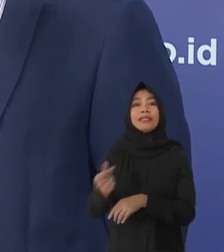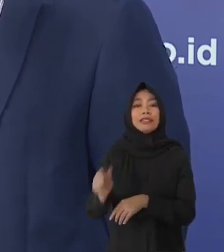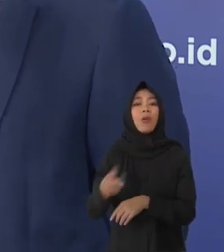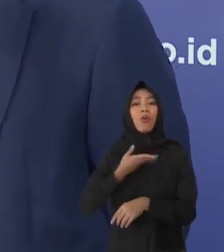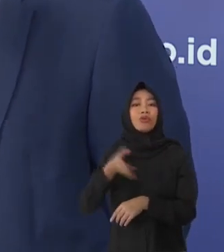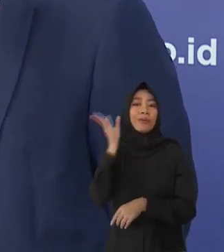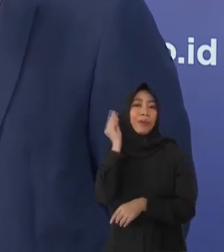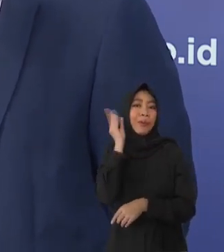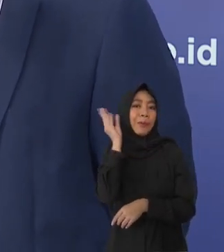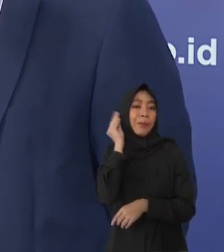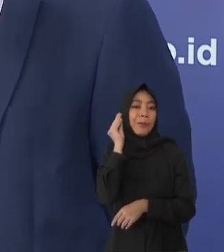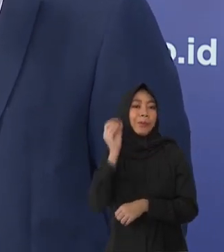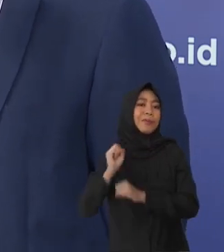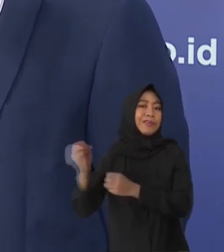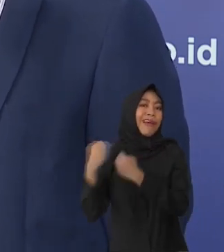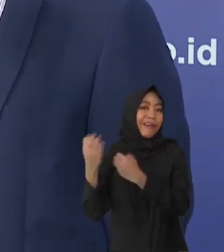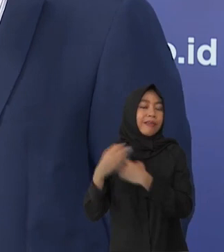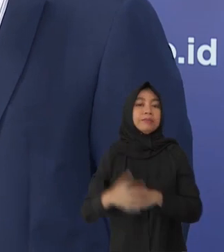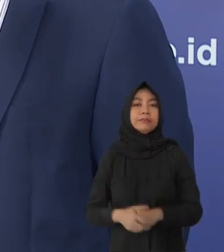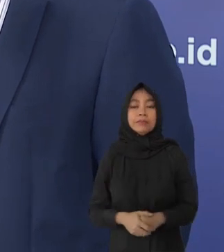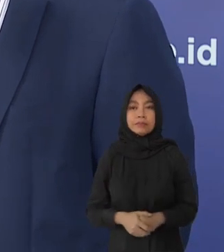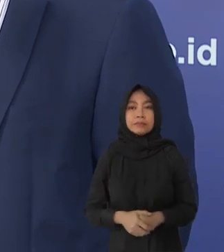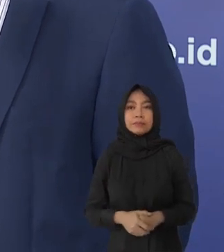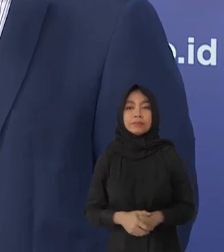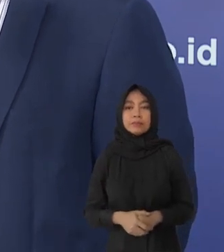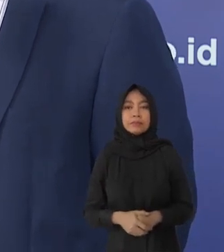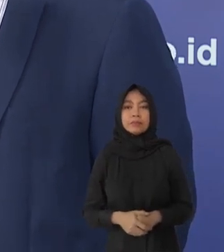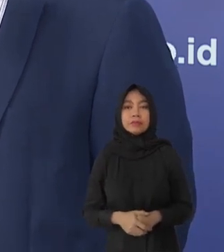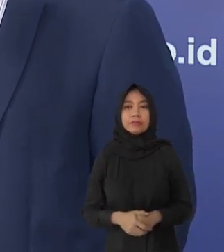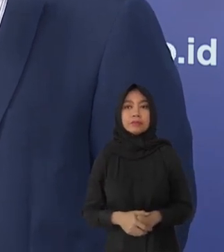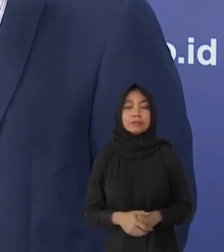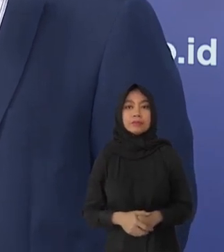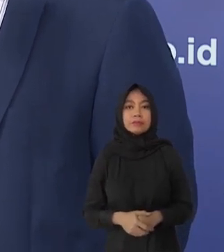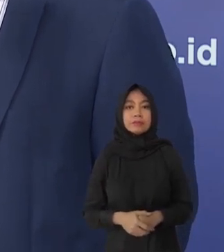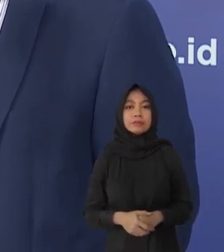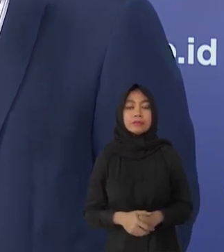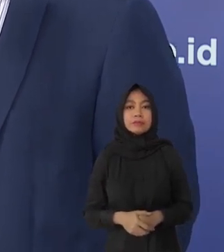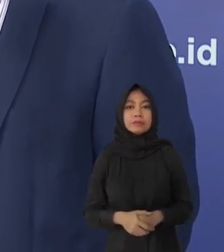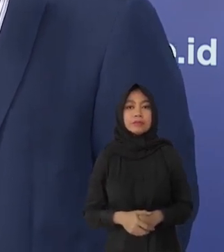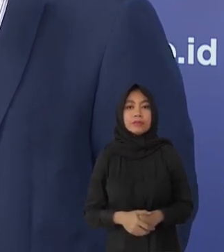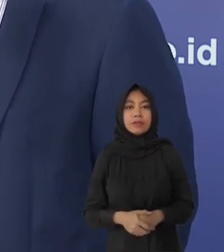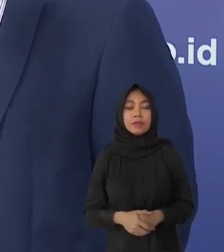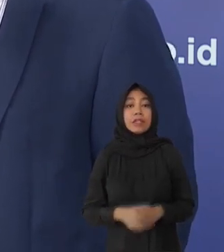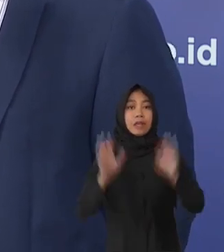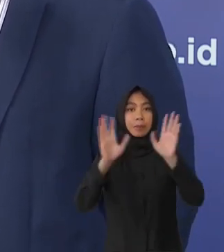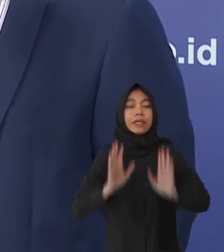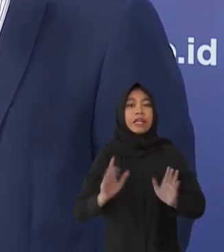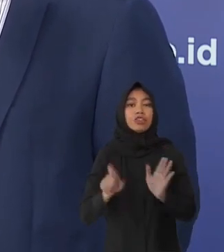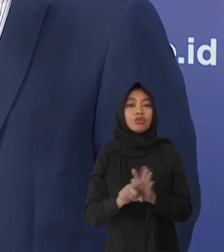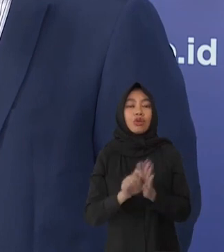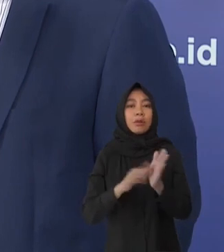saat-saat masa seperti ini. Kemudian juga beberapa media, apakah itu di Mataram, RRI